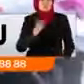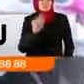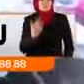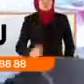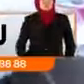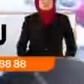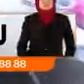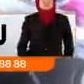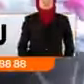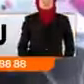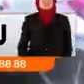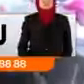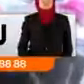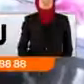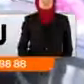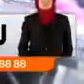yapmayalım